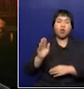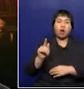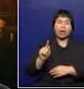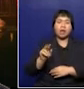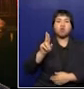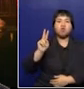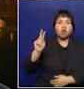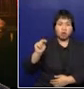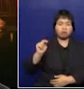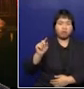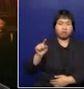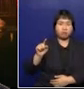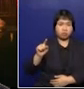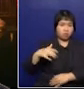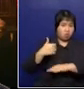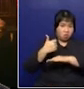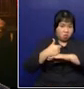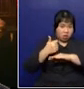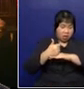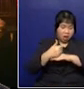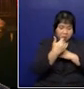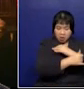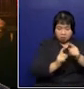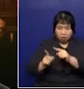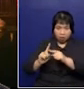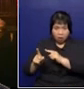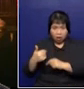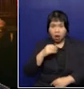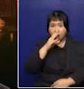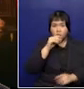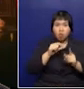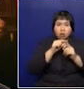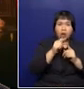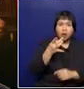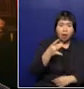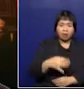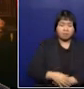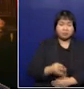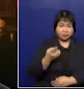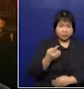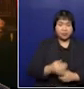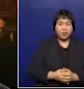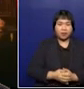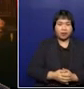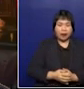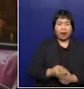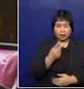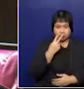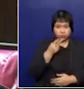าติและนั่นคือผู้นำระดับโลก150ประชาติท่านไปพูดอะไรไว้ผมจบตรงนี้ว่าแค่นี้นะฮะคราวนี้ผมขอกลับม